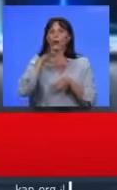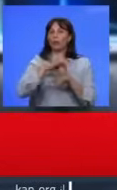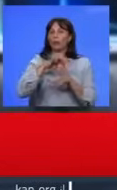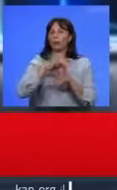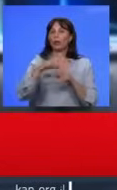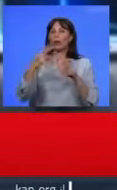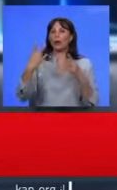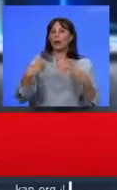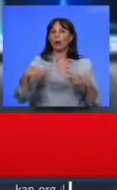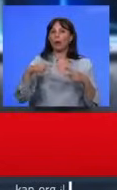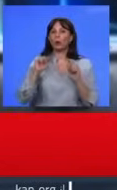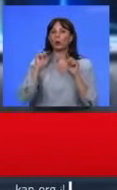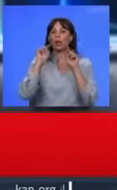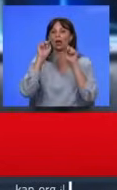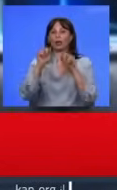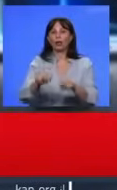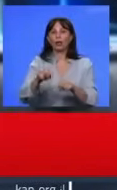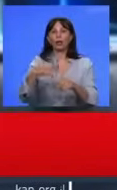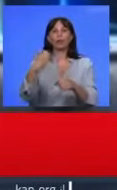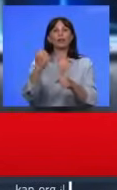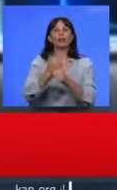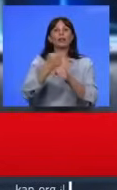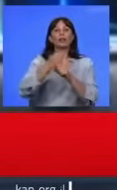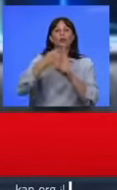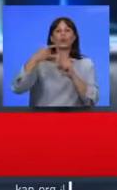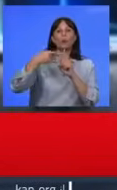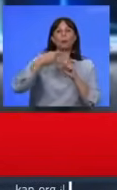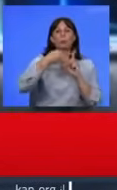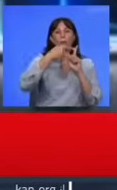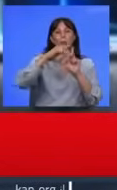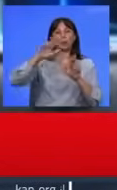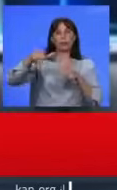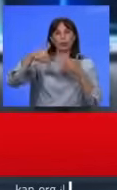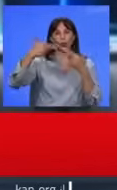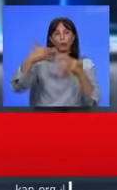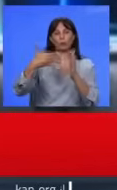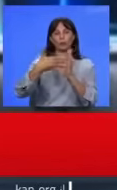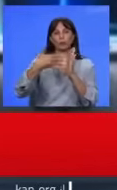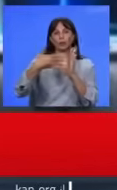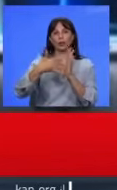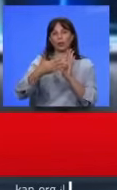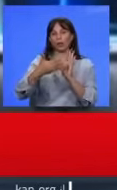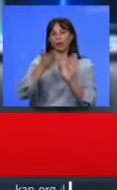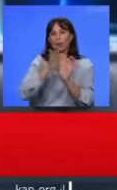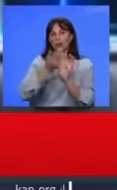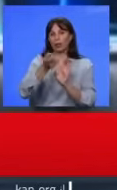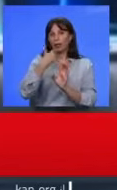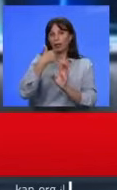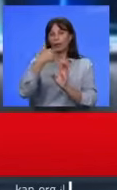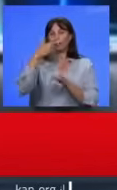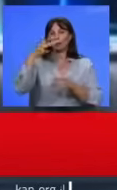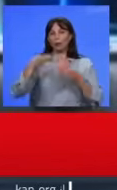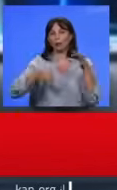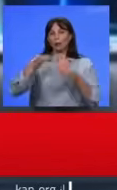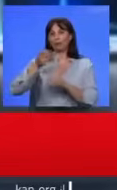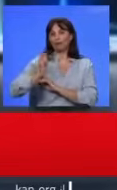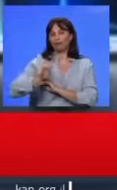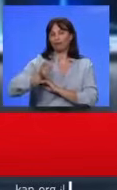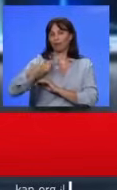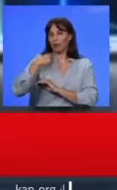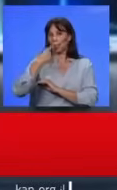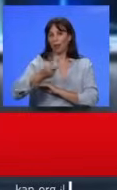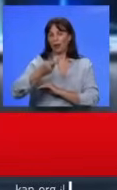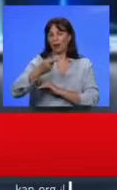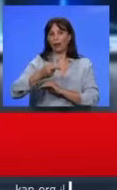והרופאים פחדו להגיע אליה, ועשו לה בזום את הבדיקה הפסיכיאטרית, ובית המשפט קבע. פגיעה